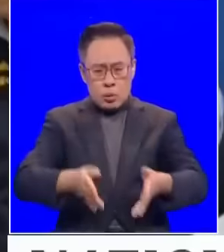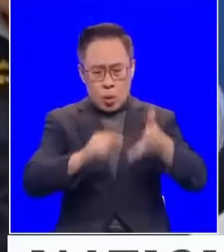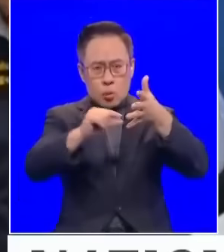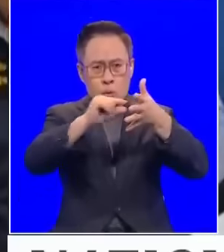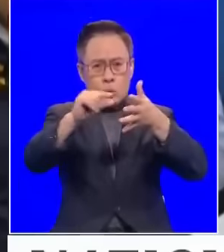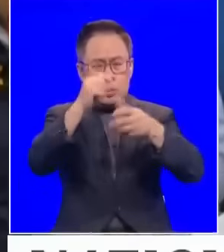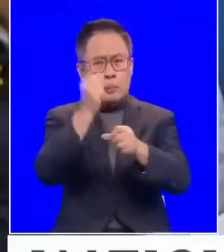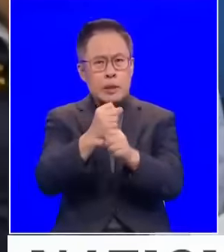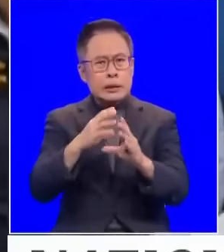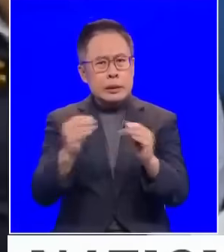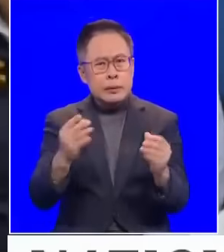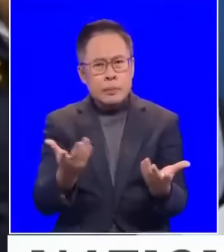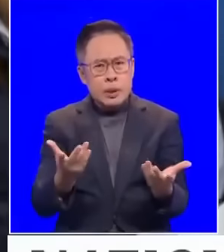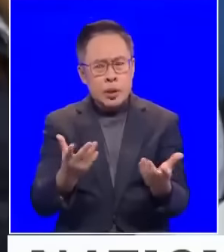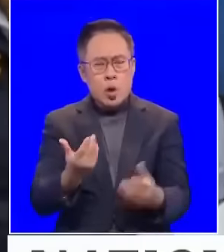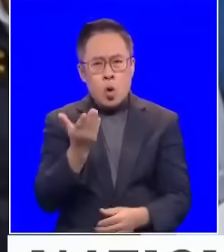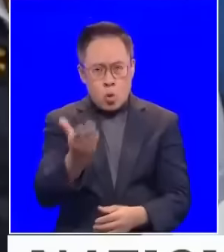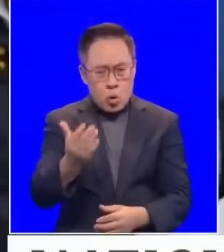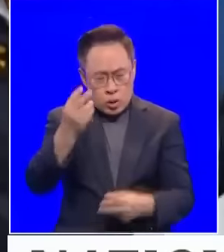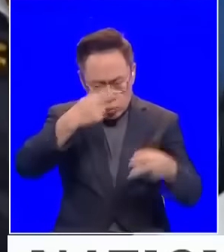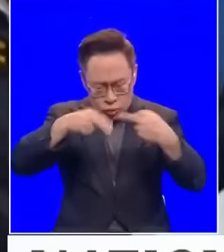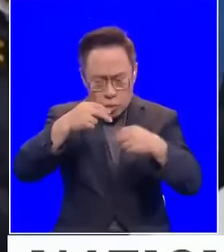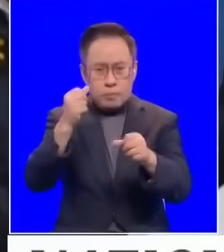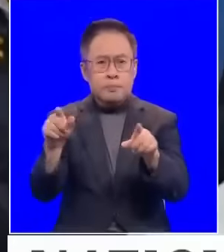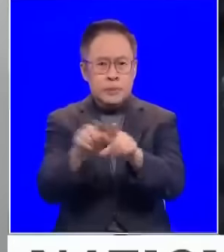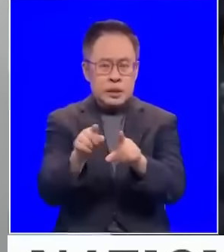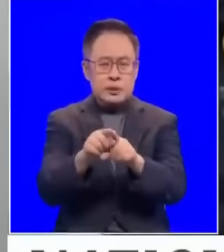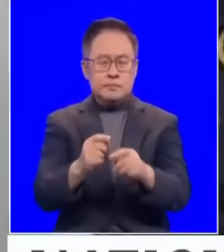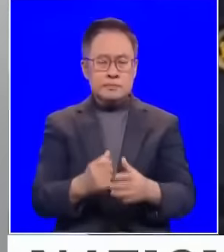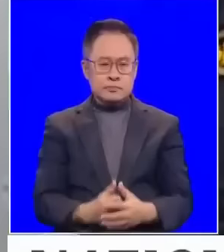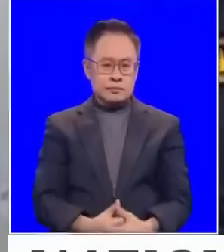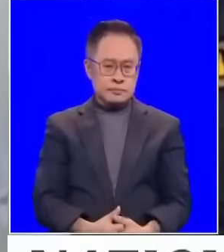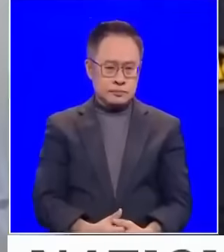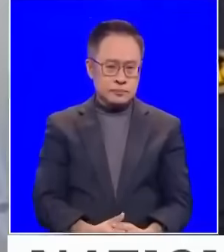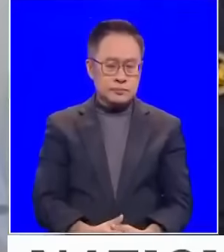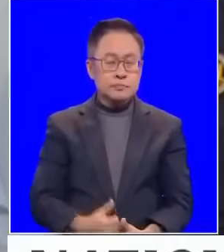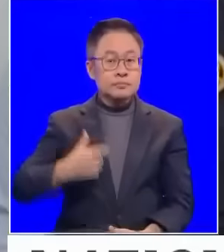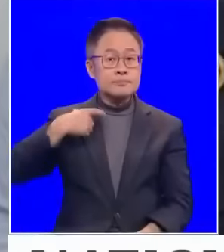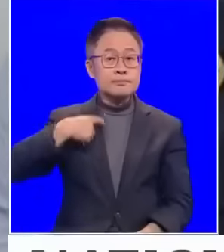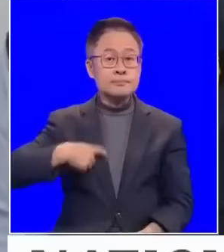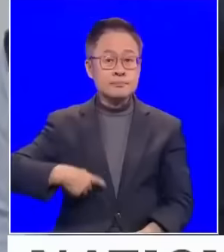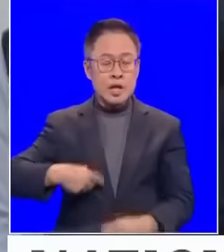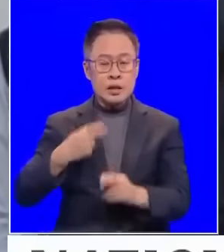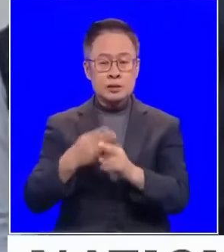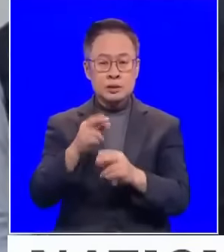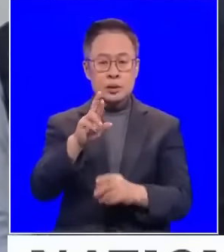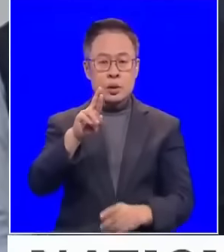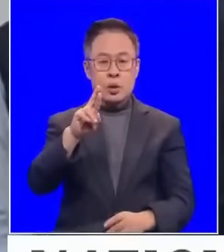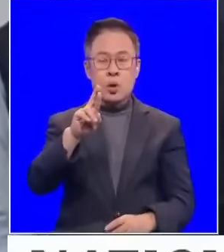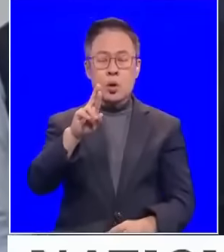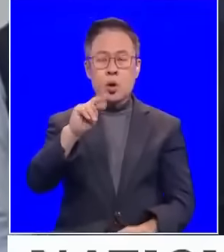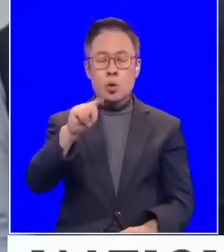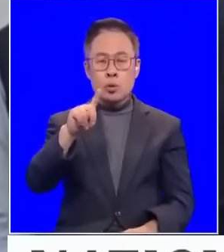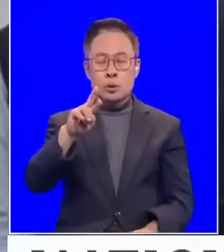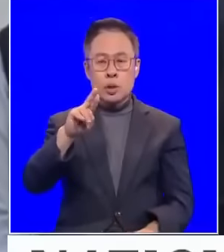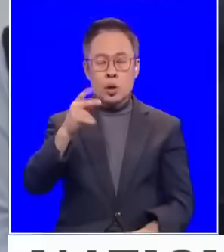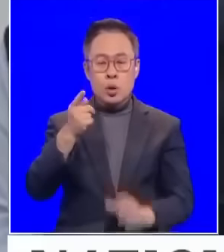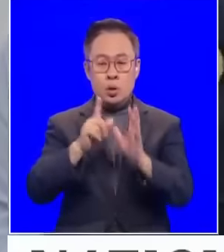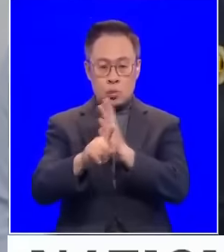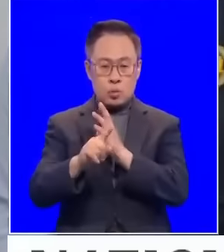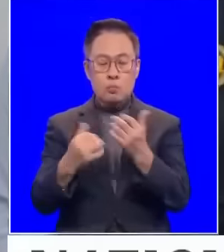หันมาสนใจคดีนี้บ้างขณะที่ทนายรณรงค์นะคะหลังจากได้รับเรื่องร้องเรียนค่ะก็บอกเลยว่าเรื่องนี้มีชื่อของพิธีกรหนุ่ม